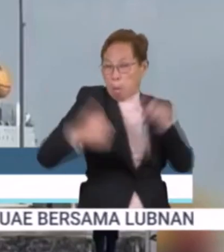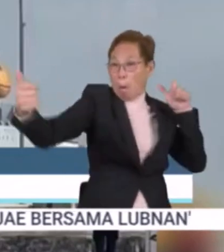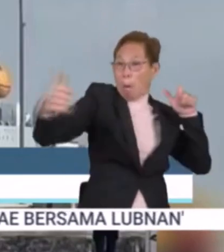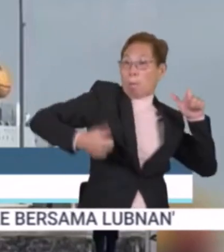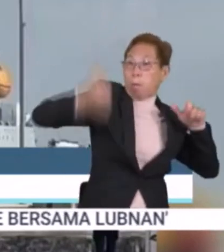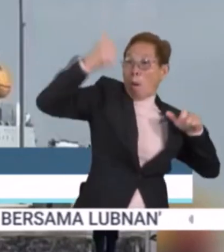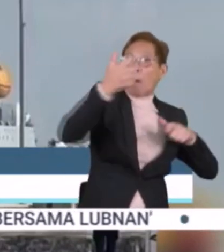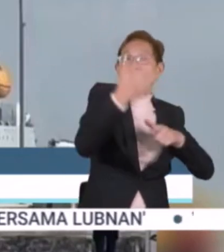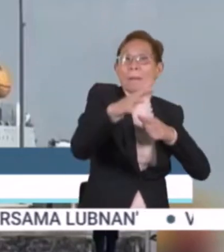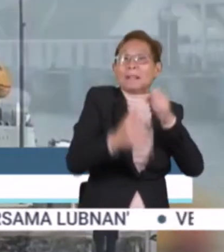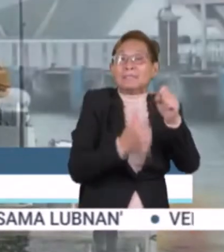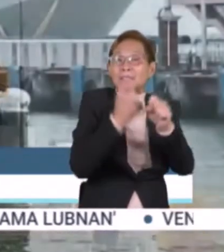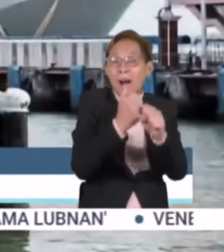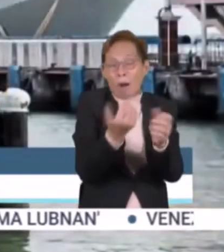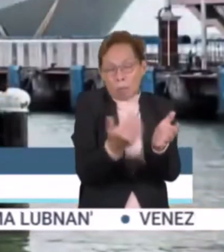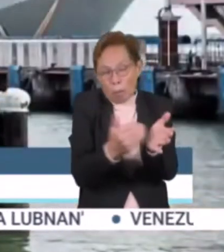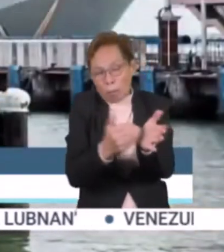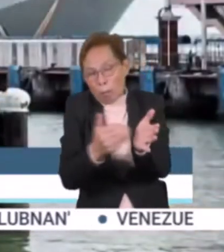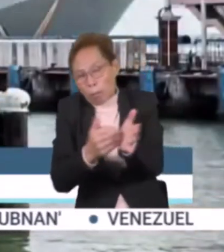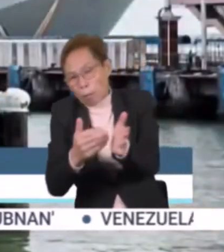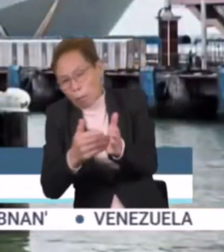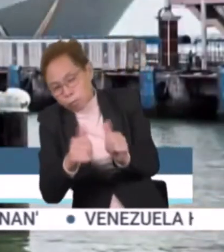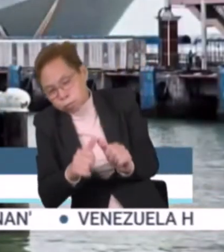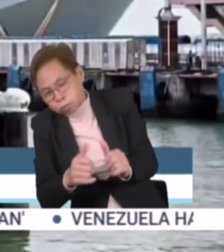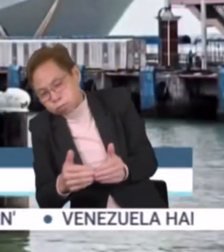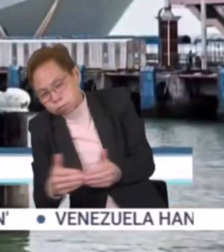selama 15 tahun berturut-turut